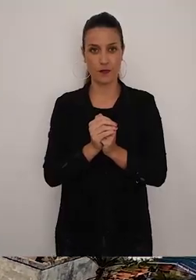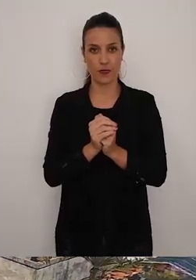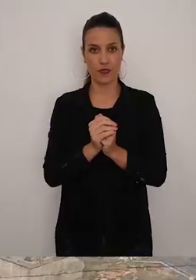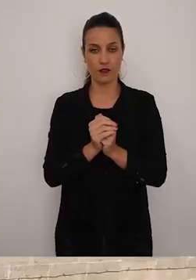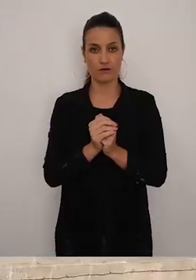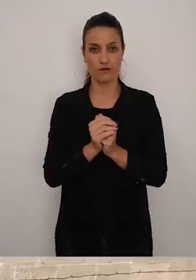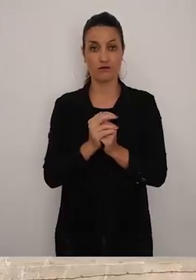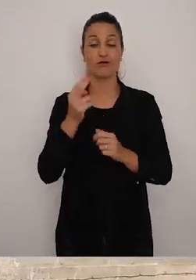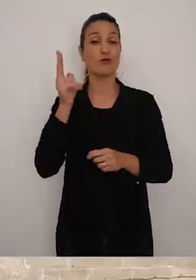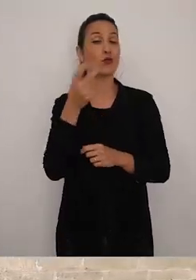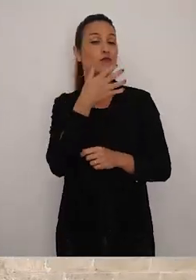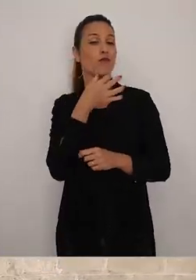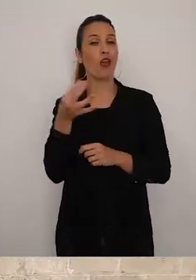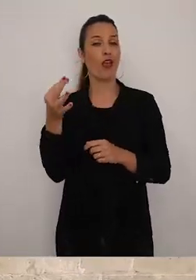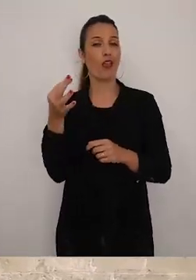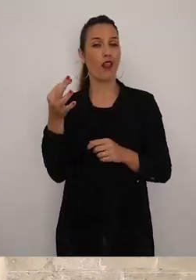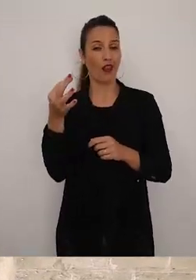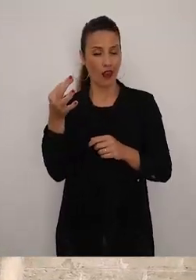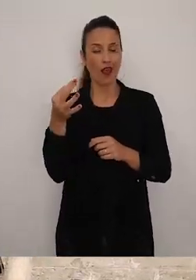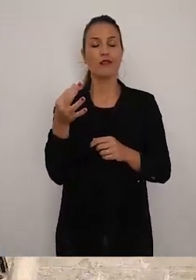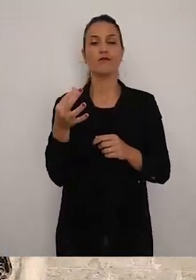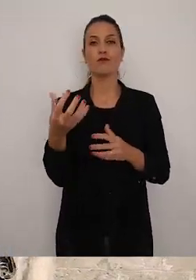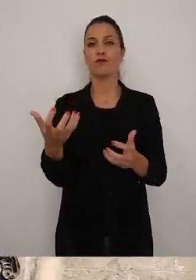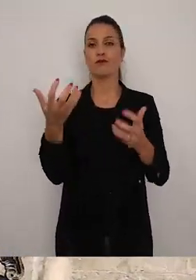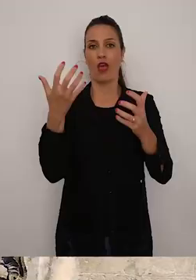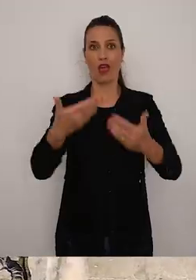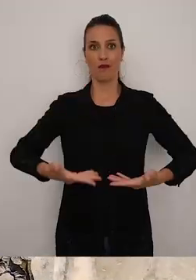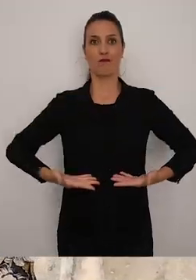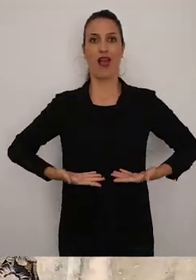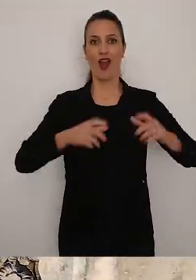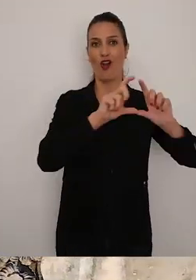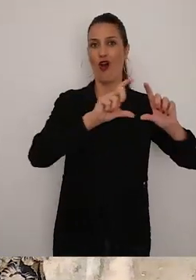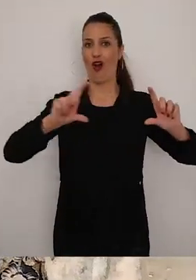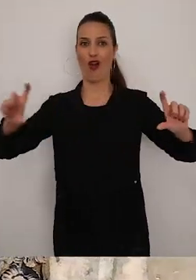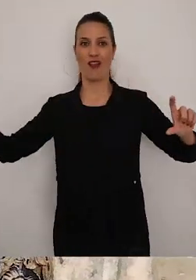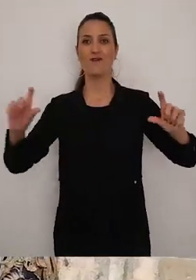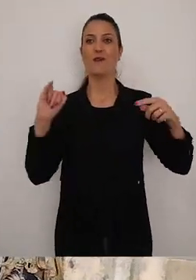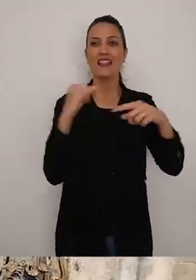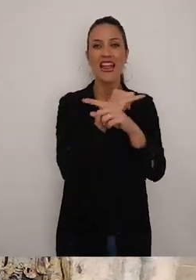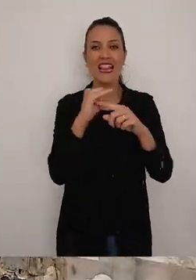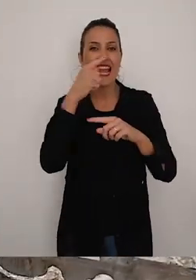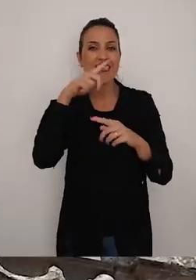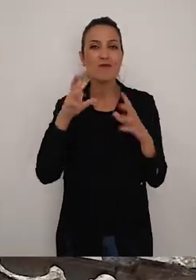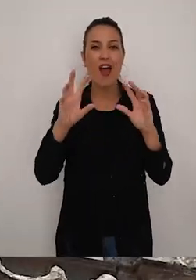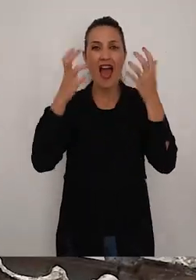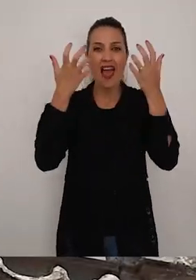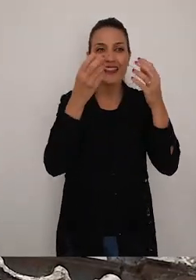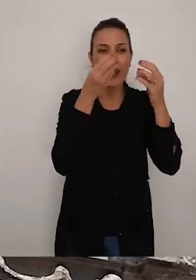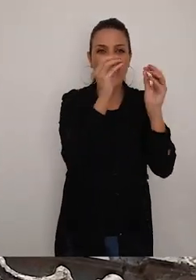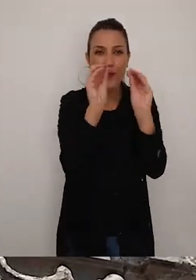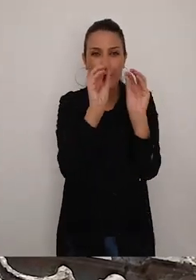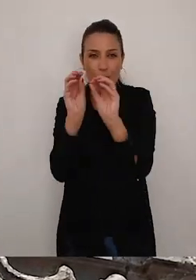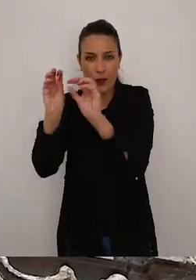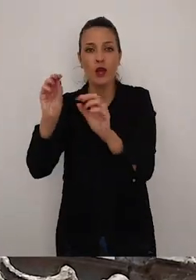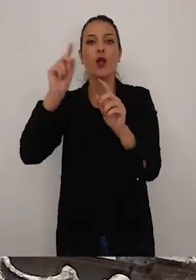Ciò che colpisce di più del palazzo è la bellissima balconata, costellata di fregi artistici in ogni sua parte e arricchita